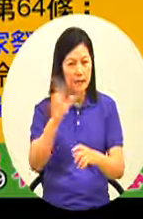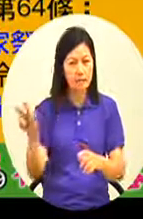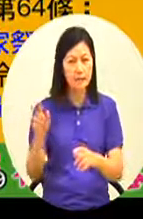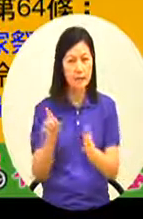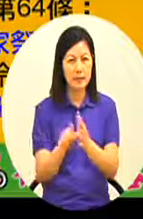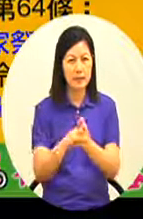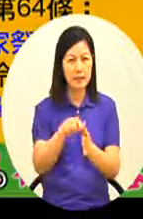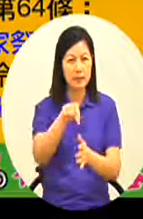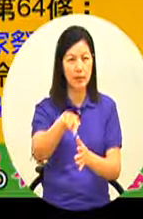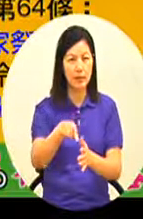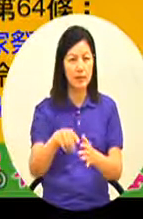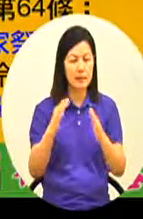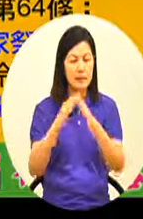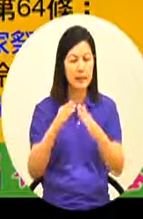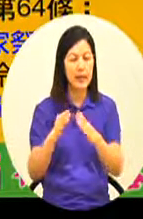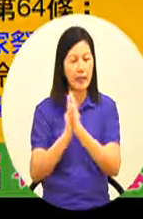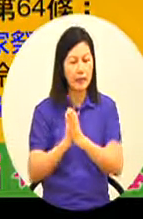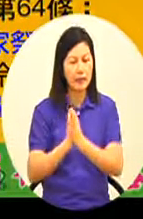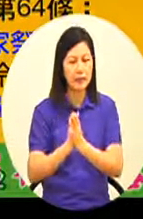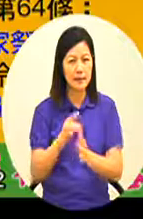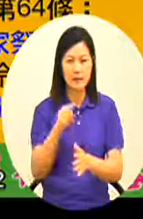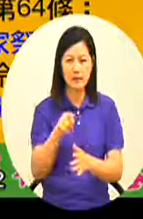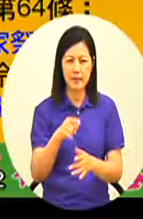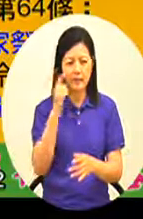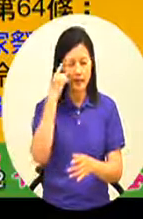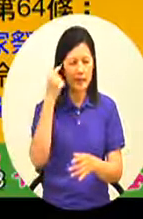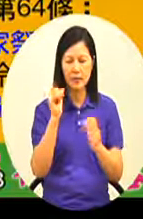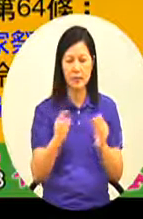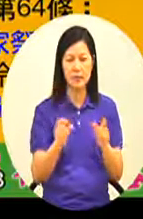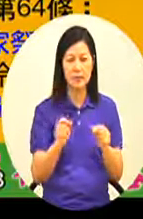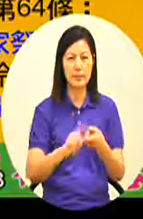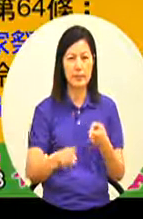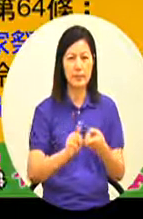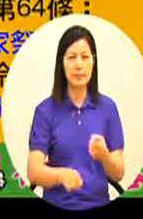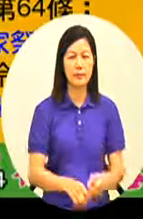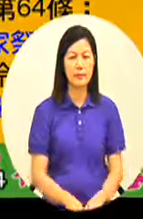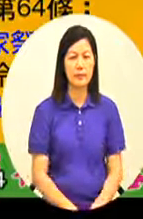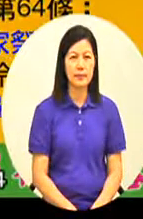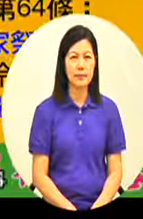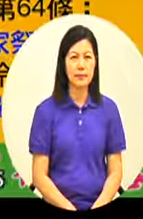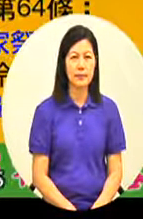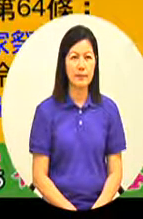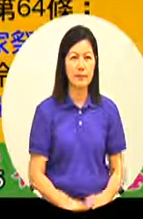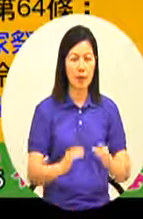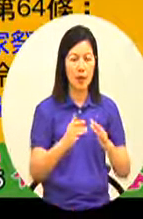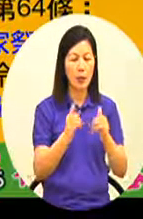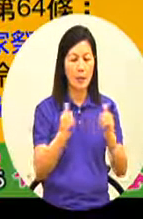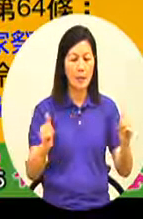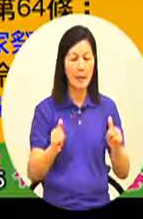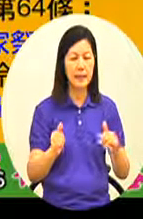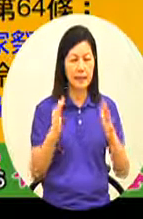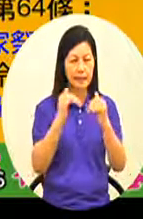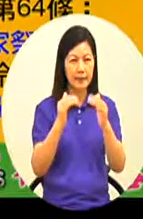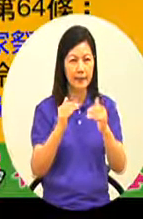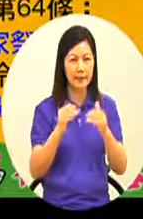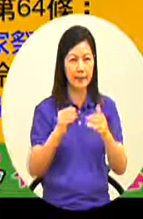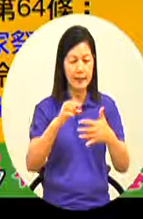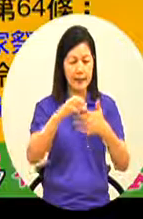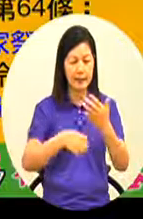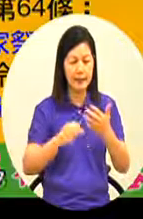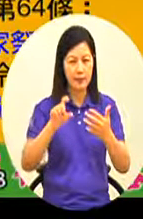这个是唔对的，因为依据国民礼，我们的礼仪范例第